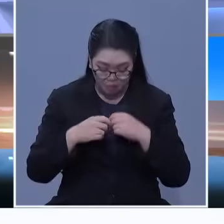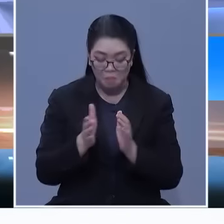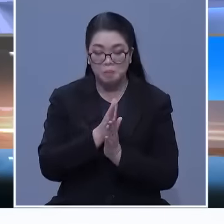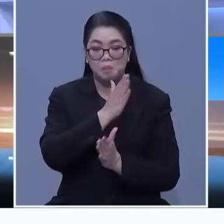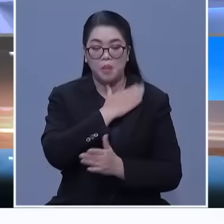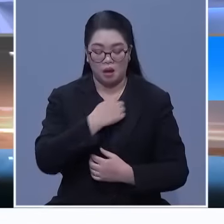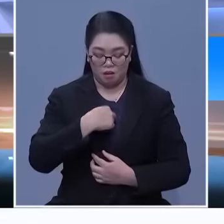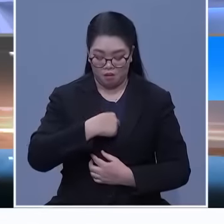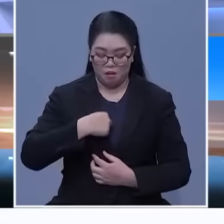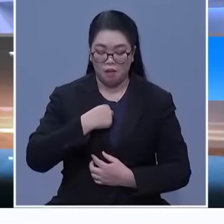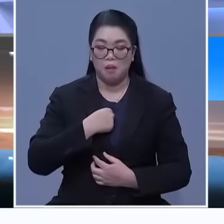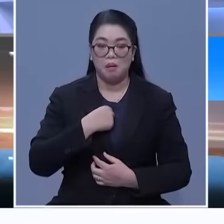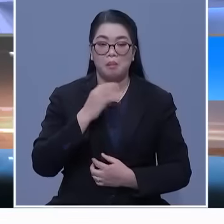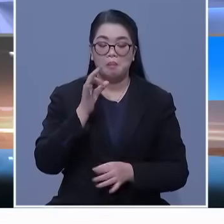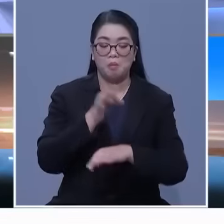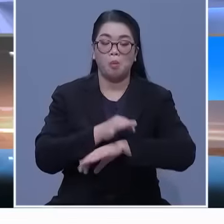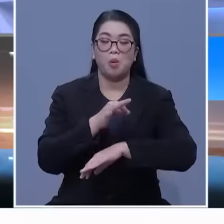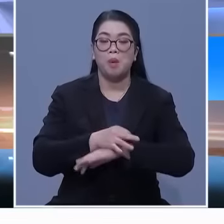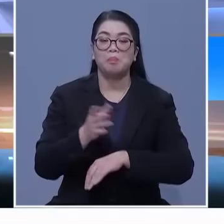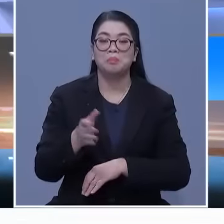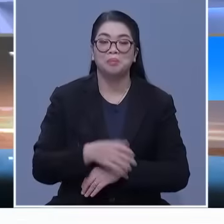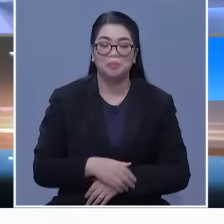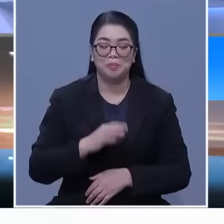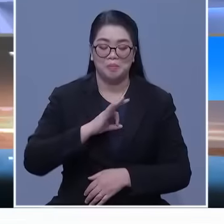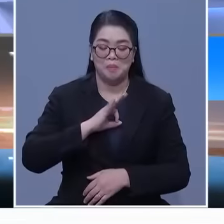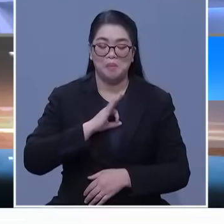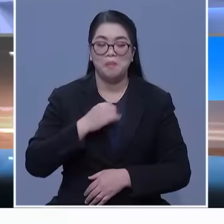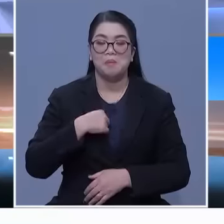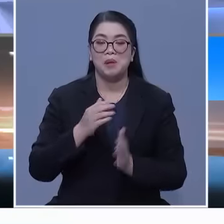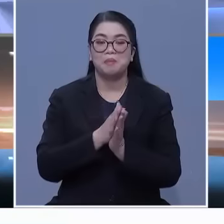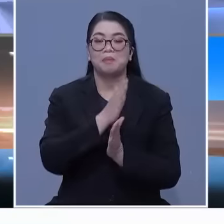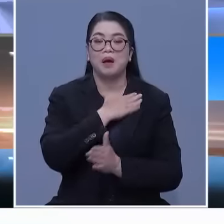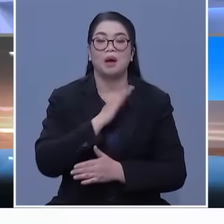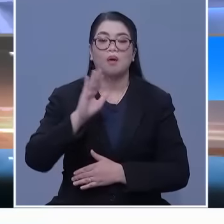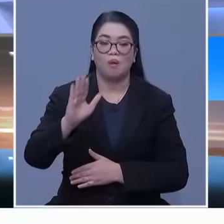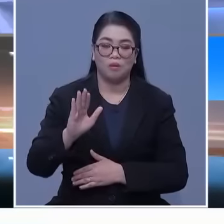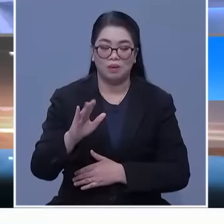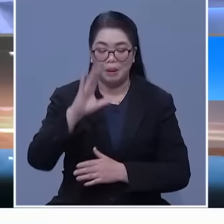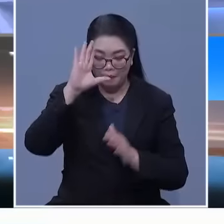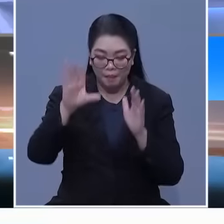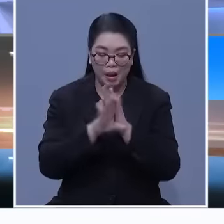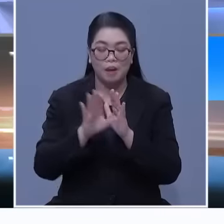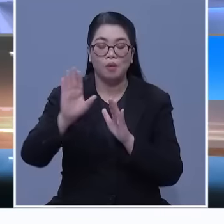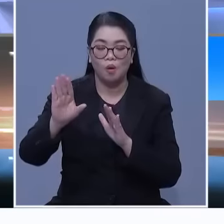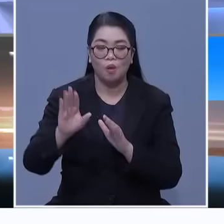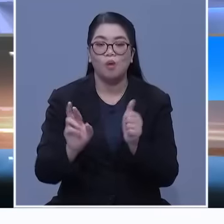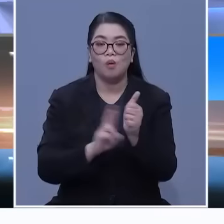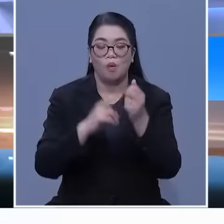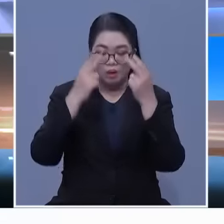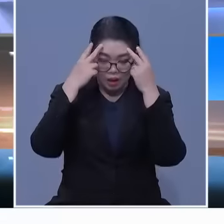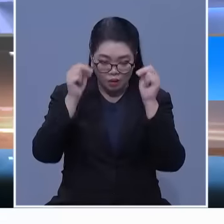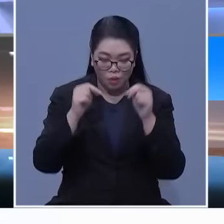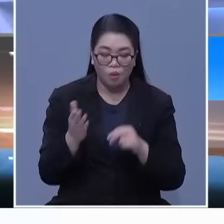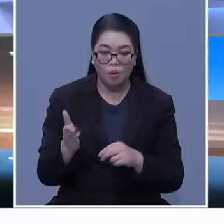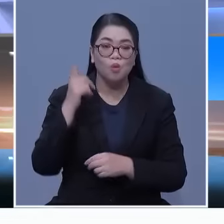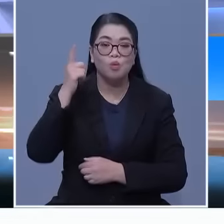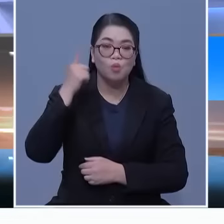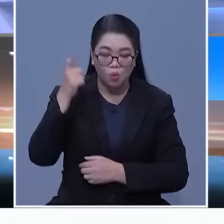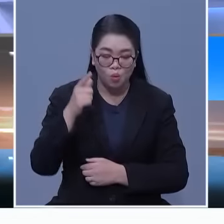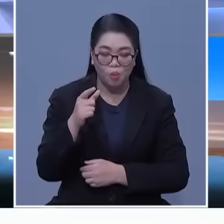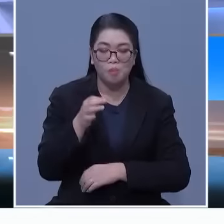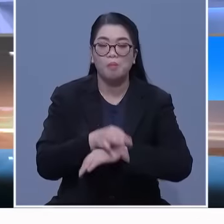ดีประจำกายทีนี้พอปรากฏว่าออกจากจุดนั้นมาแล้วก่อนหน้านี้คุณศิระคุณปรินาก็เคยออกมาให้สัมภาษณ์ว่ามันไม่ได้เป็นอย่างที่ทุกคนเห็นน